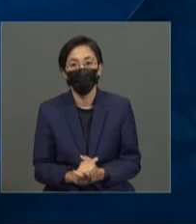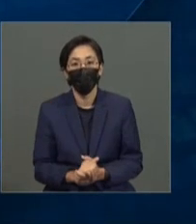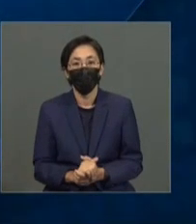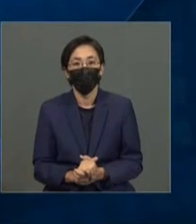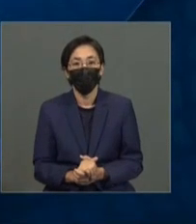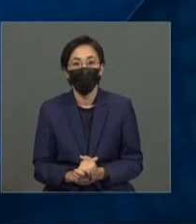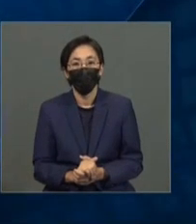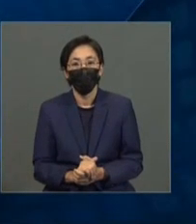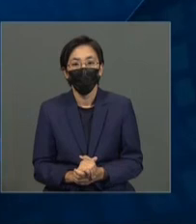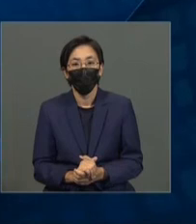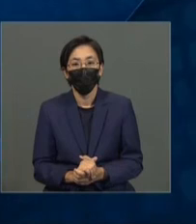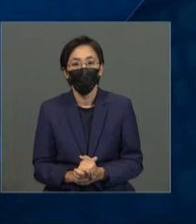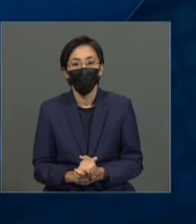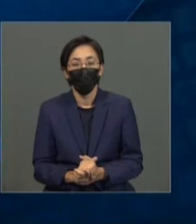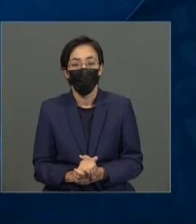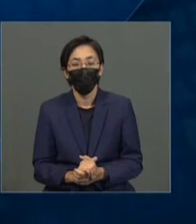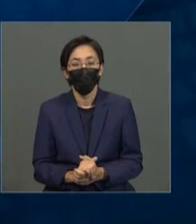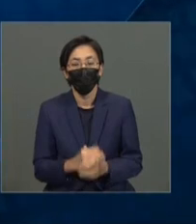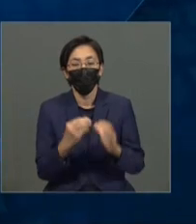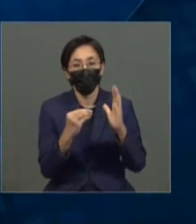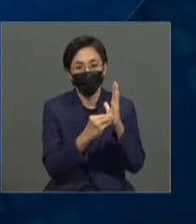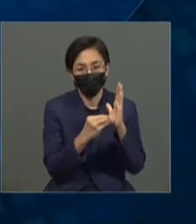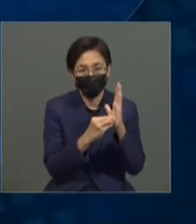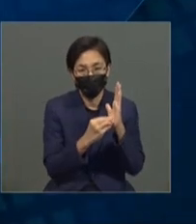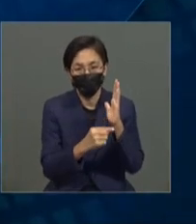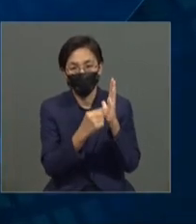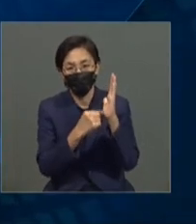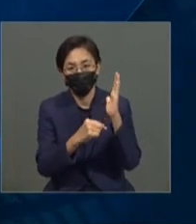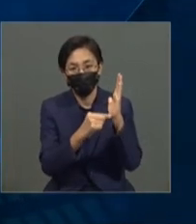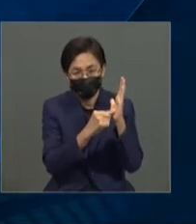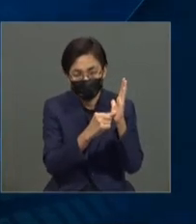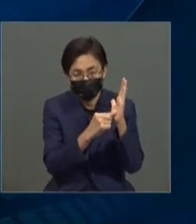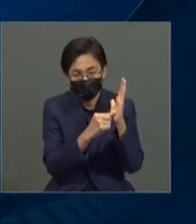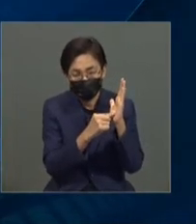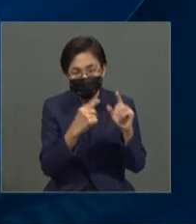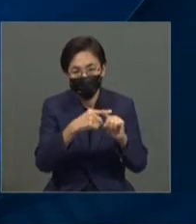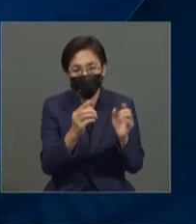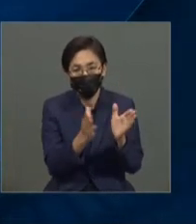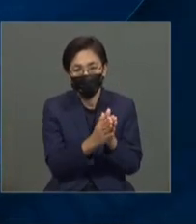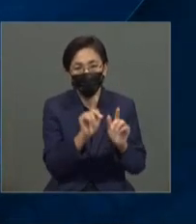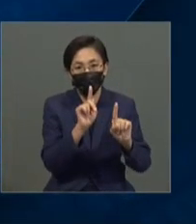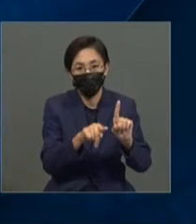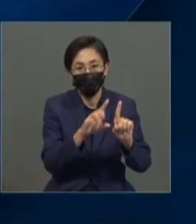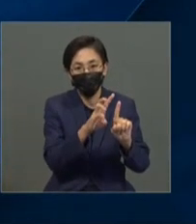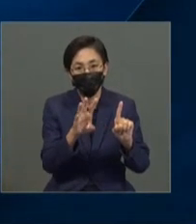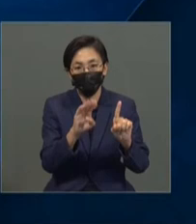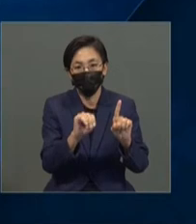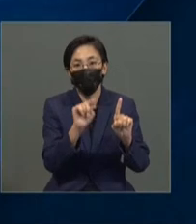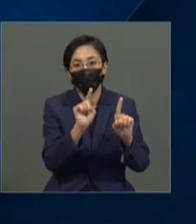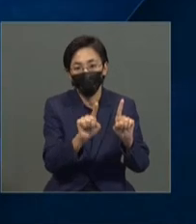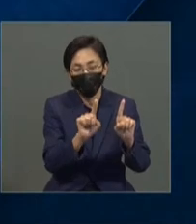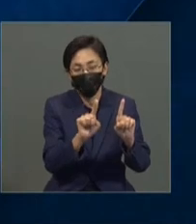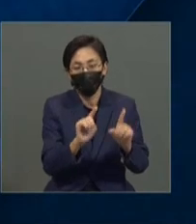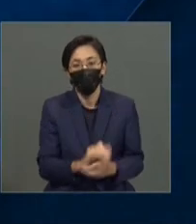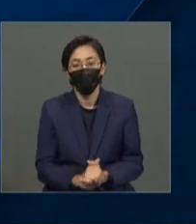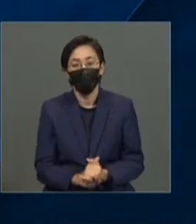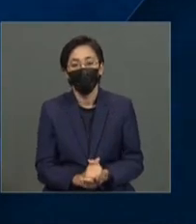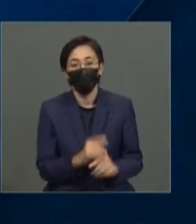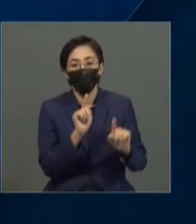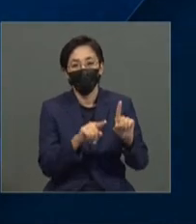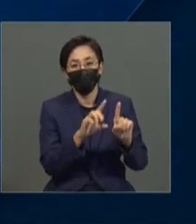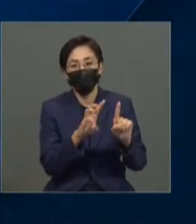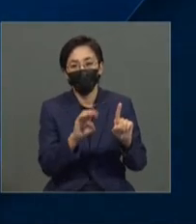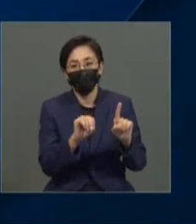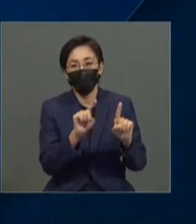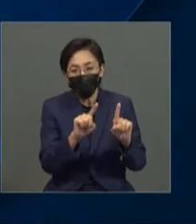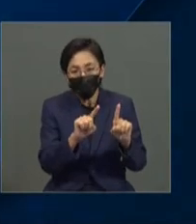ว่าถ้านับแยกกทม.และปริมณฑลตัวเลขจะอยู่ที่ 1,641 ค่ะซึ่งถือได้ว่า